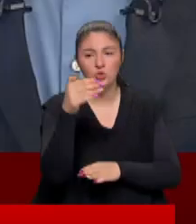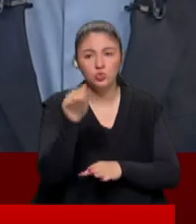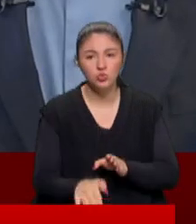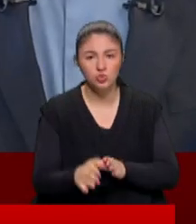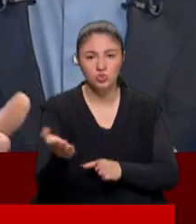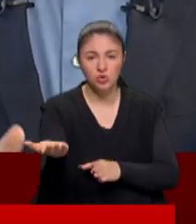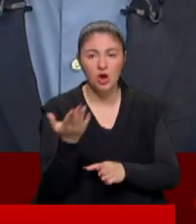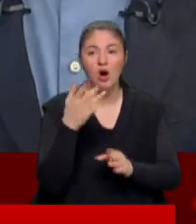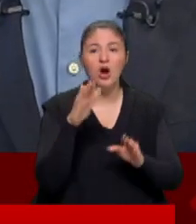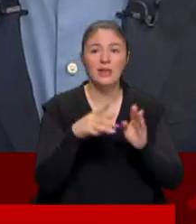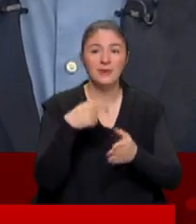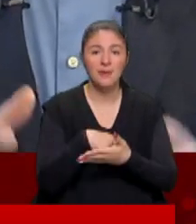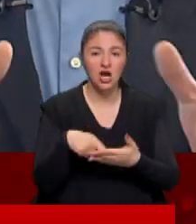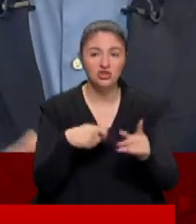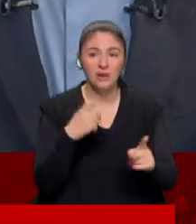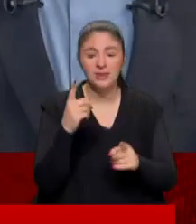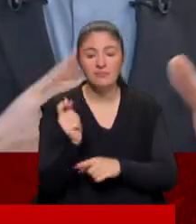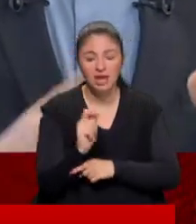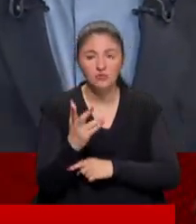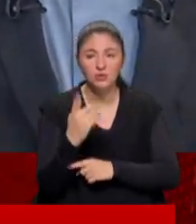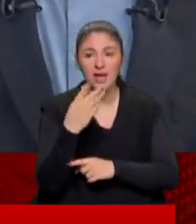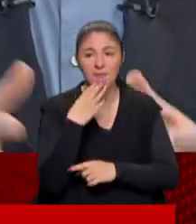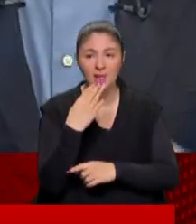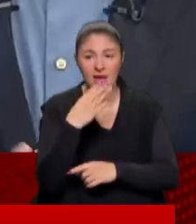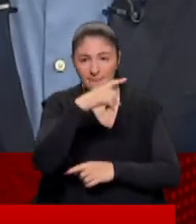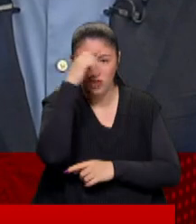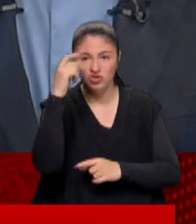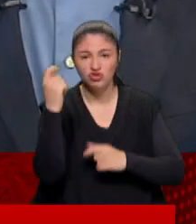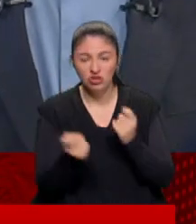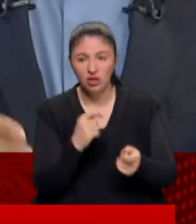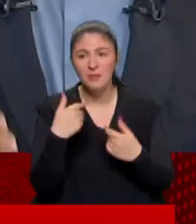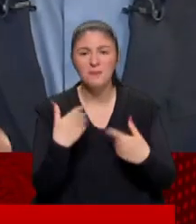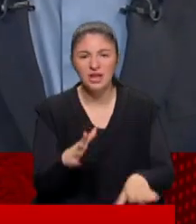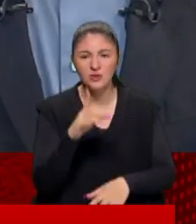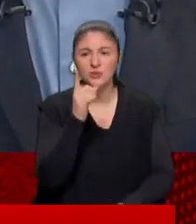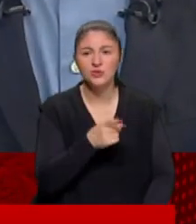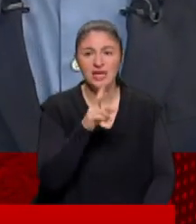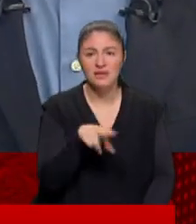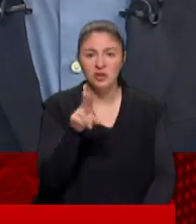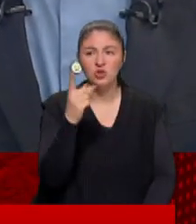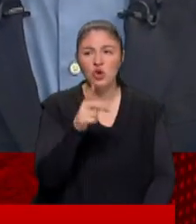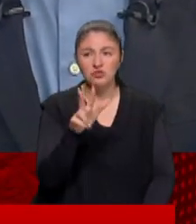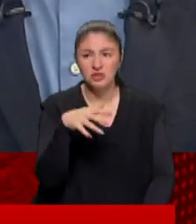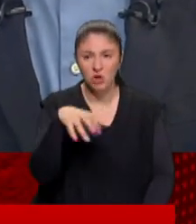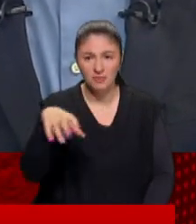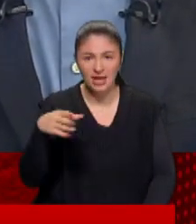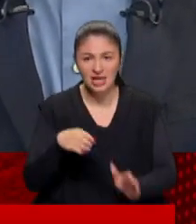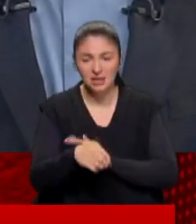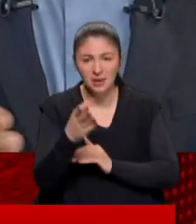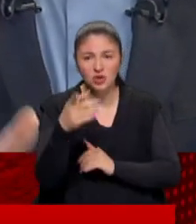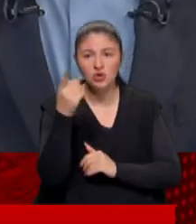düşüyor. Ortalama bir maaşla bir memur, bir emekçi, bir çalışan bırakın %27'lik, %35'lik dilimlere